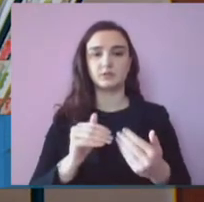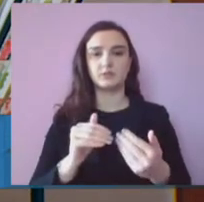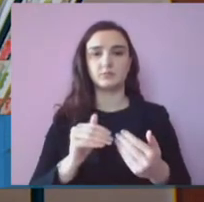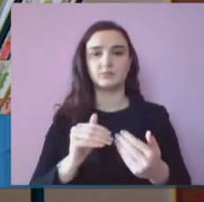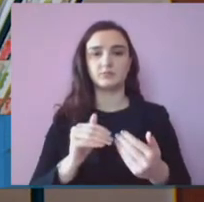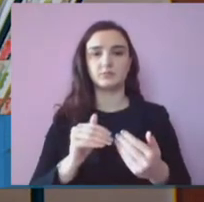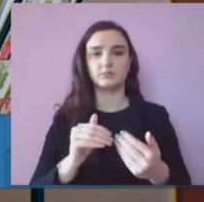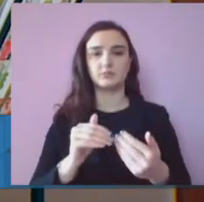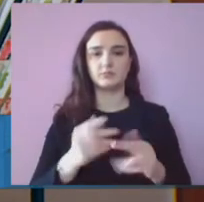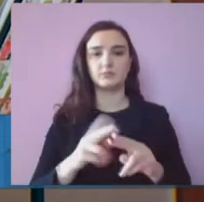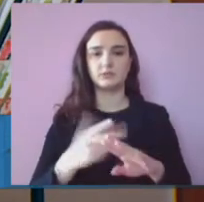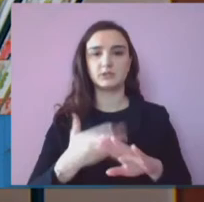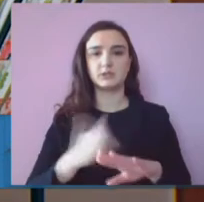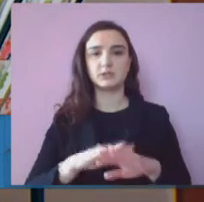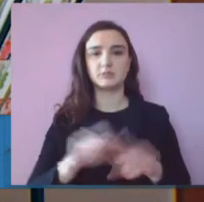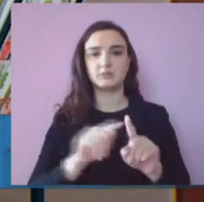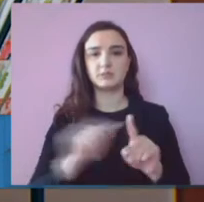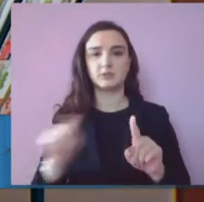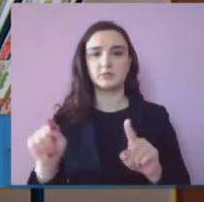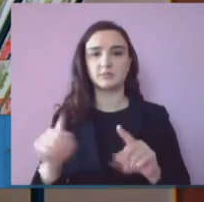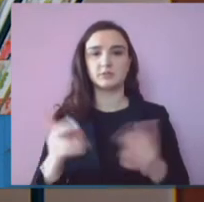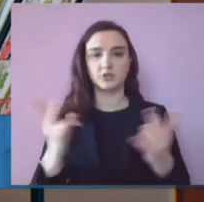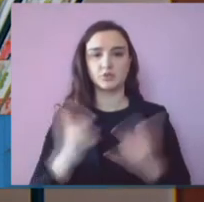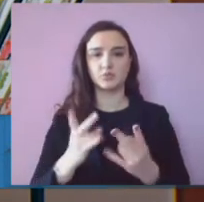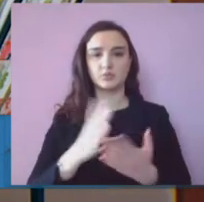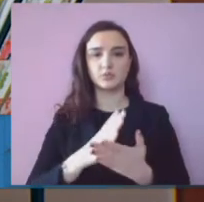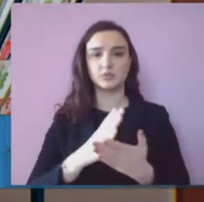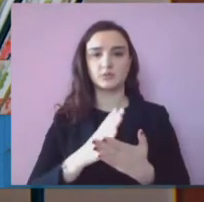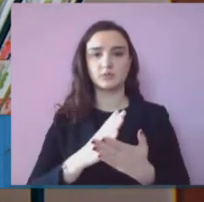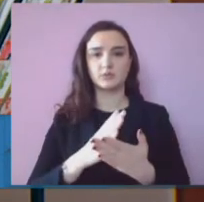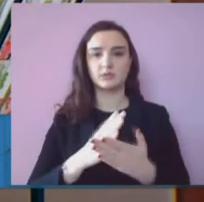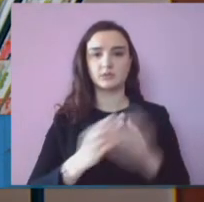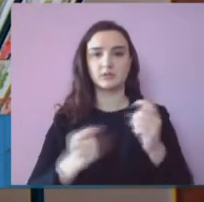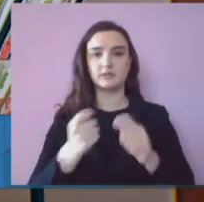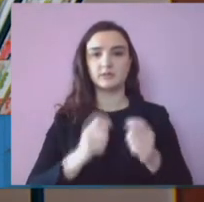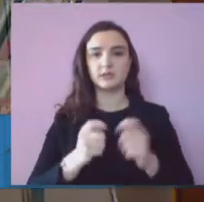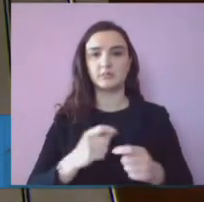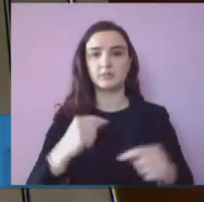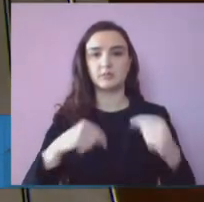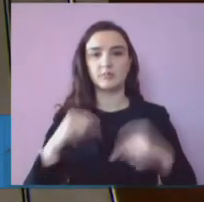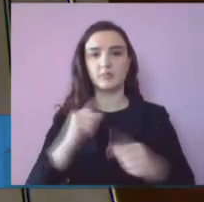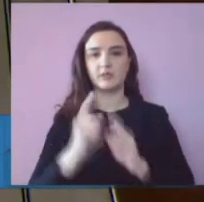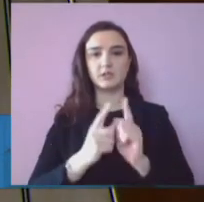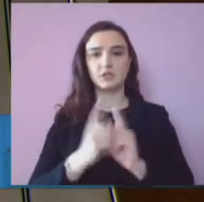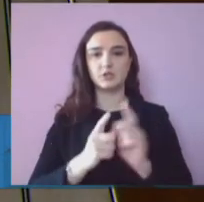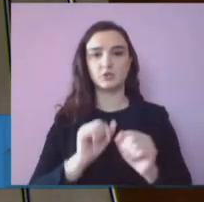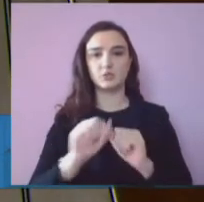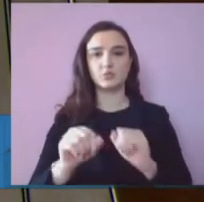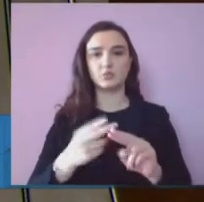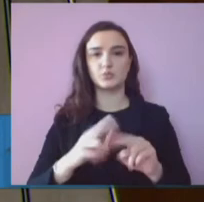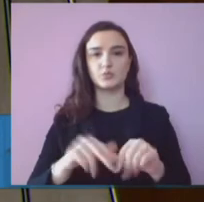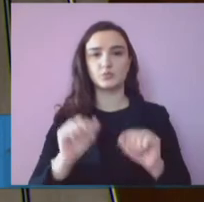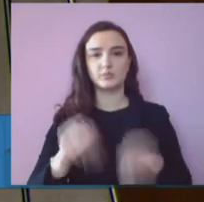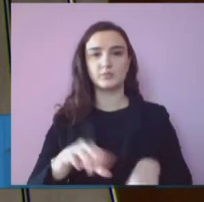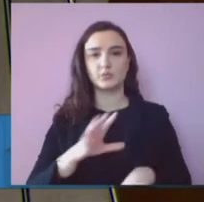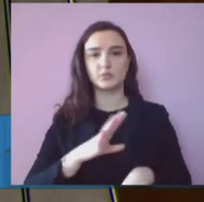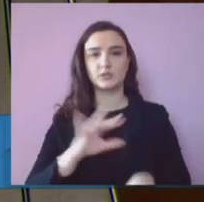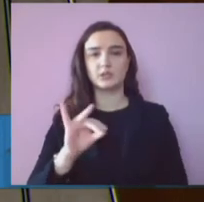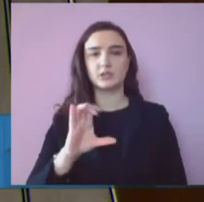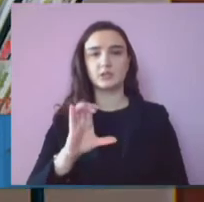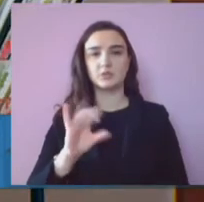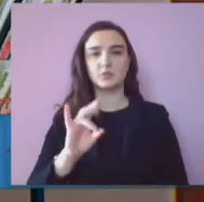ვთქვათ, მძიმე მიმდინარეობას. საჭიროა ნივთიერებათაცვა მოვაწეს რიგოთ, თუნდაც ეს იყოს ინსულინის პრეპარატებით